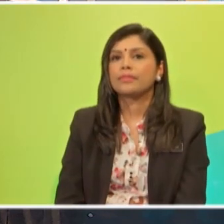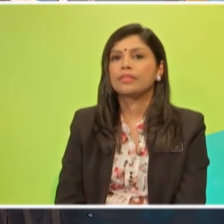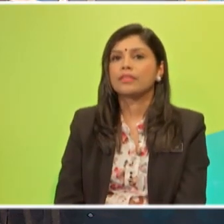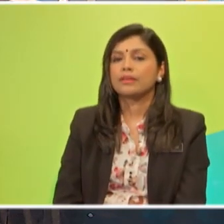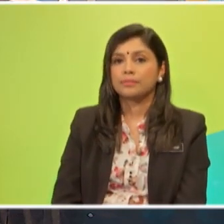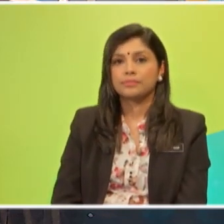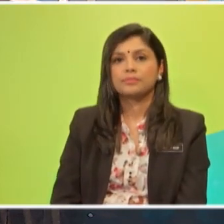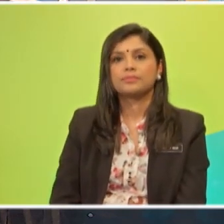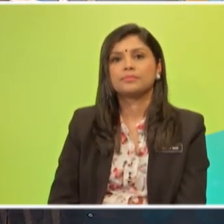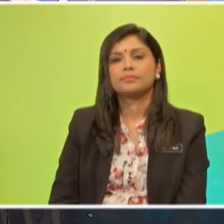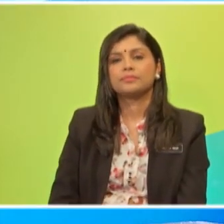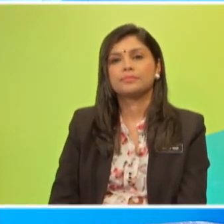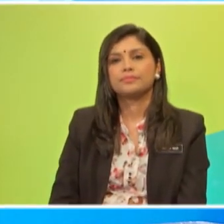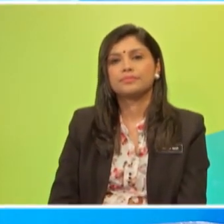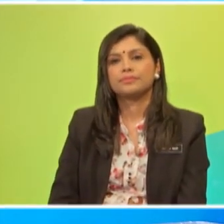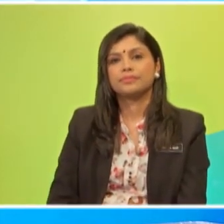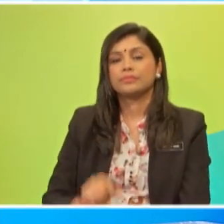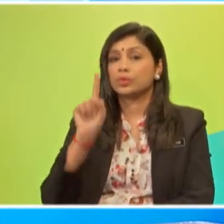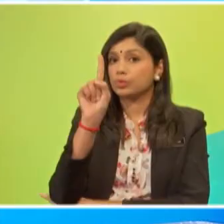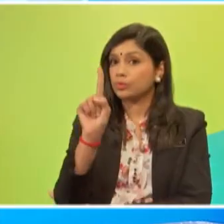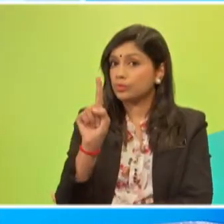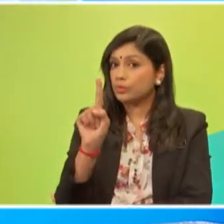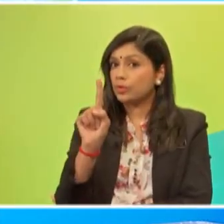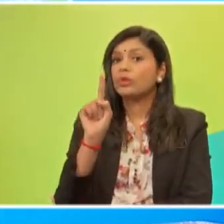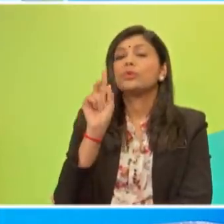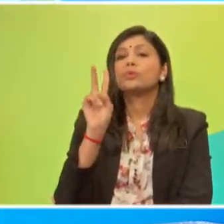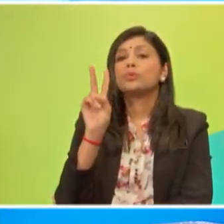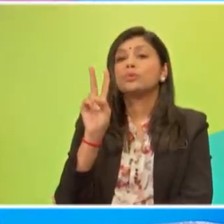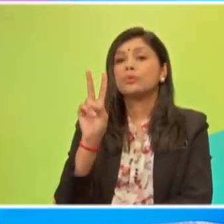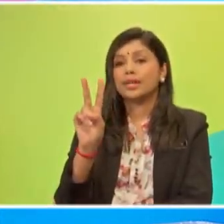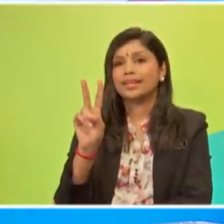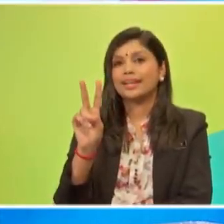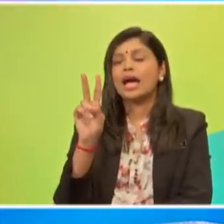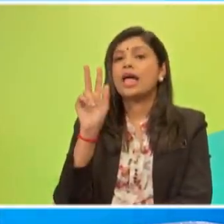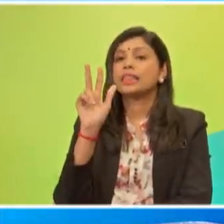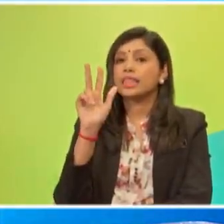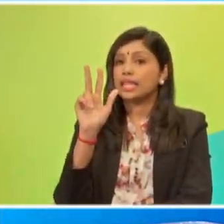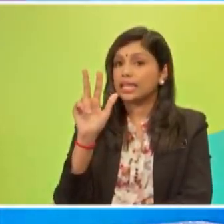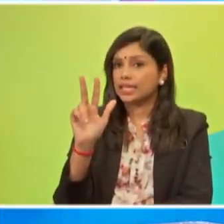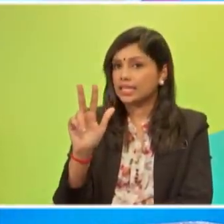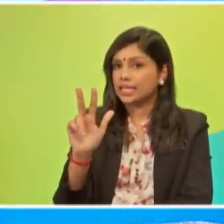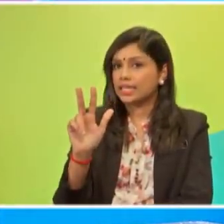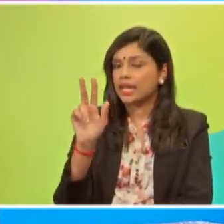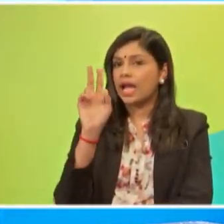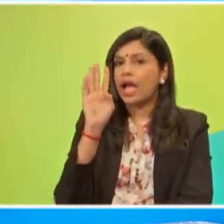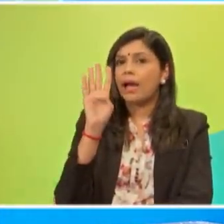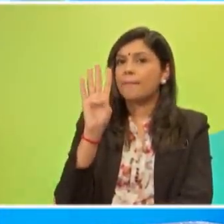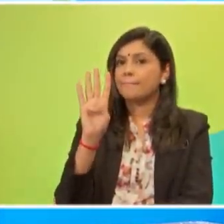di tangan Sean. Okey, boleh. Satu, dua, tiga,